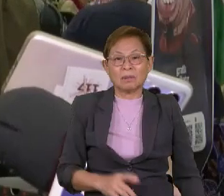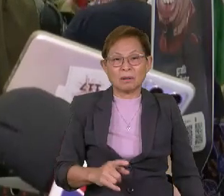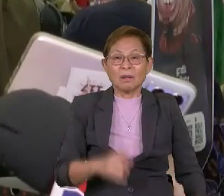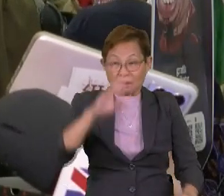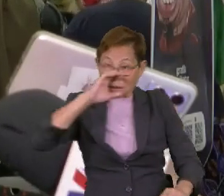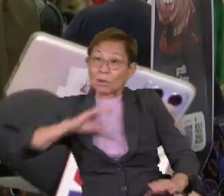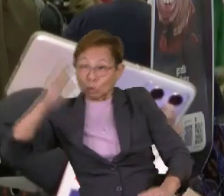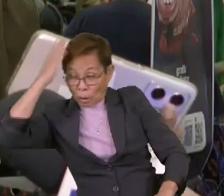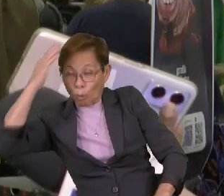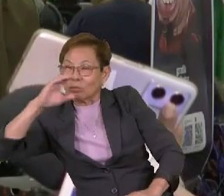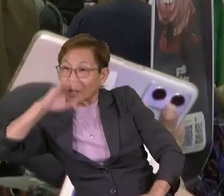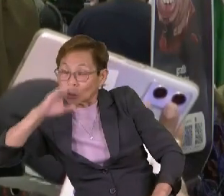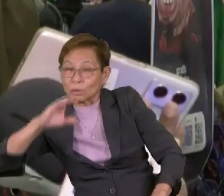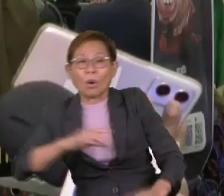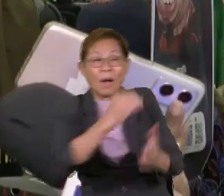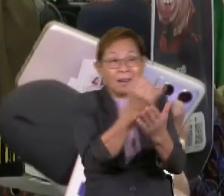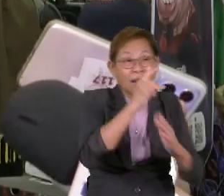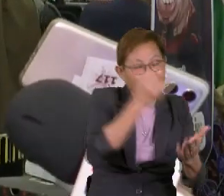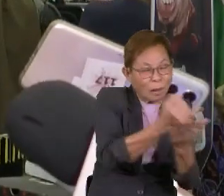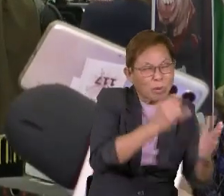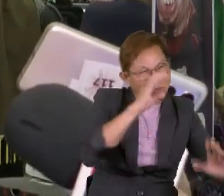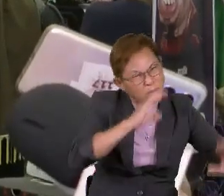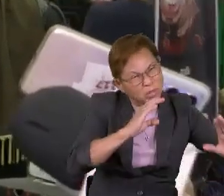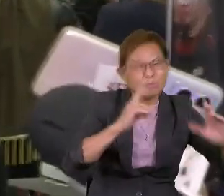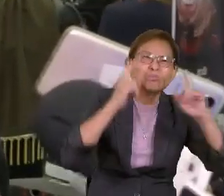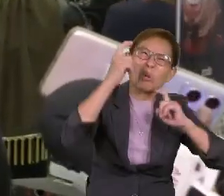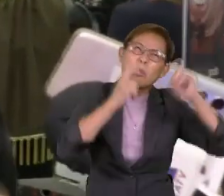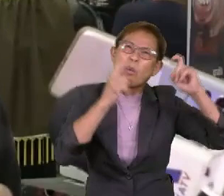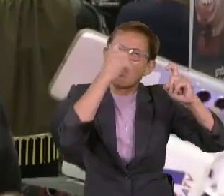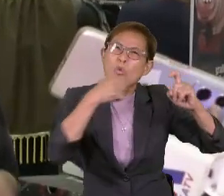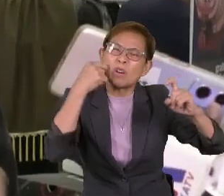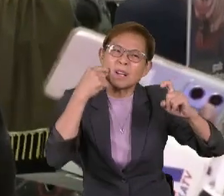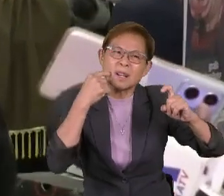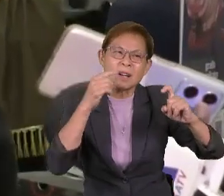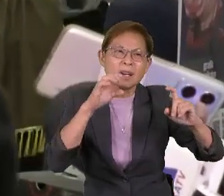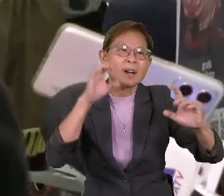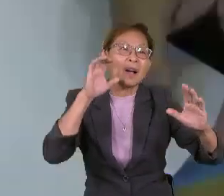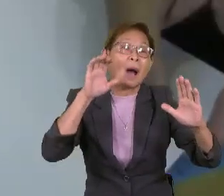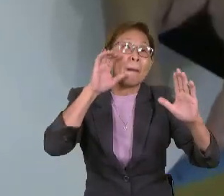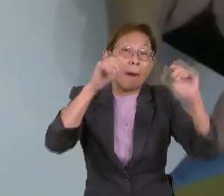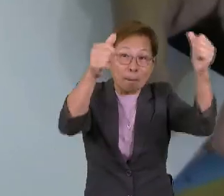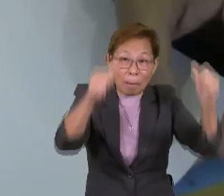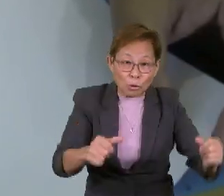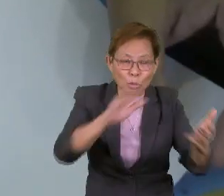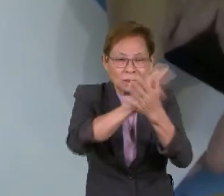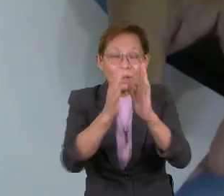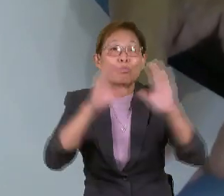tahu kartun dan karikatur adalah memek muka, wajah, potret yang dikartunkan.